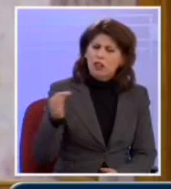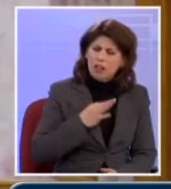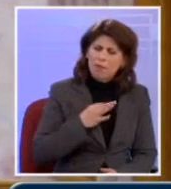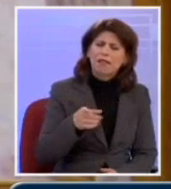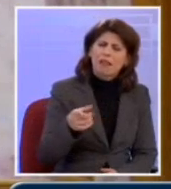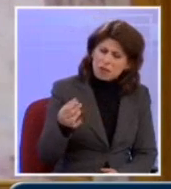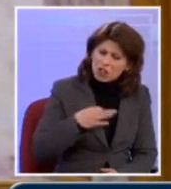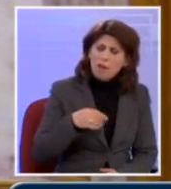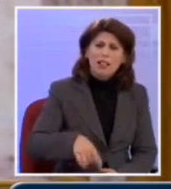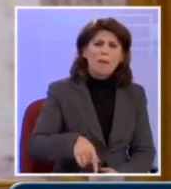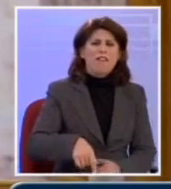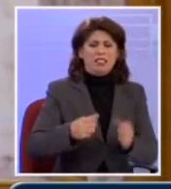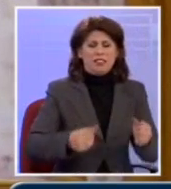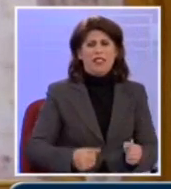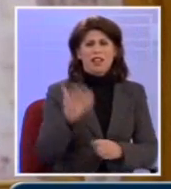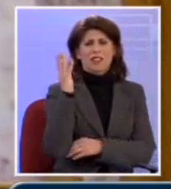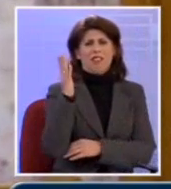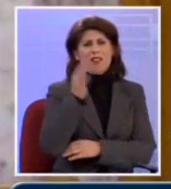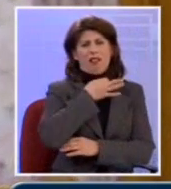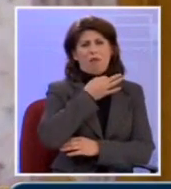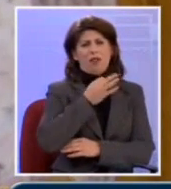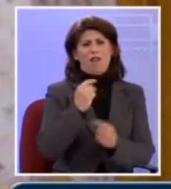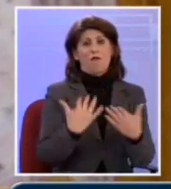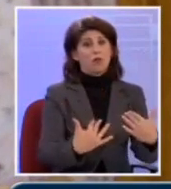βήμα της Βουλής. Σοβαρά.